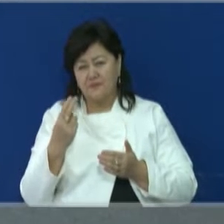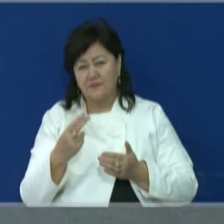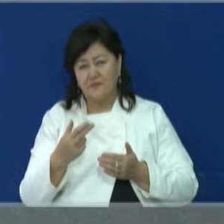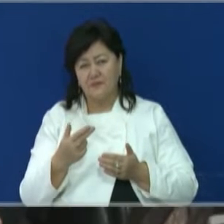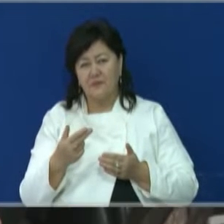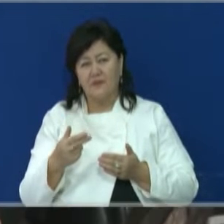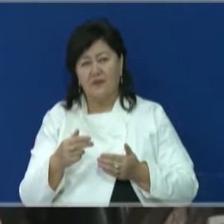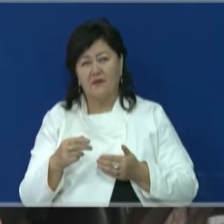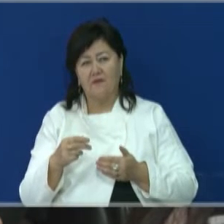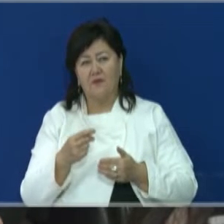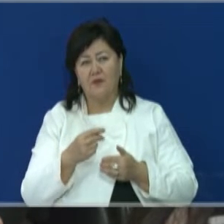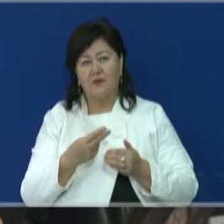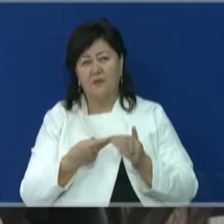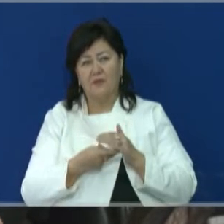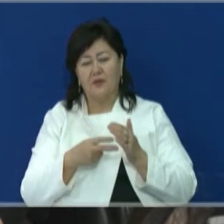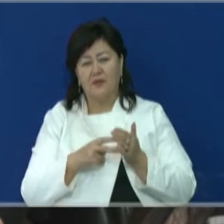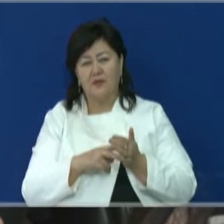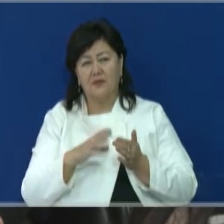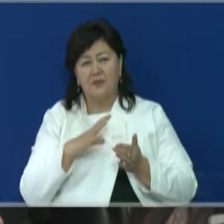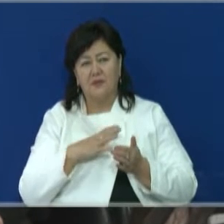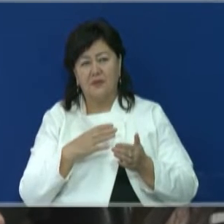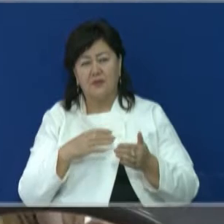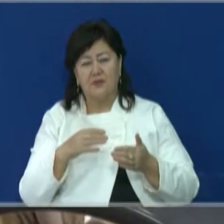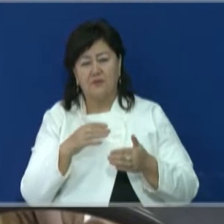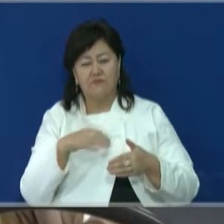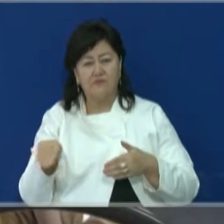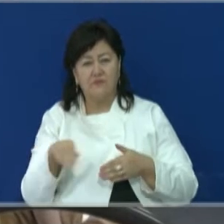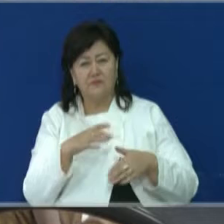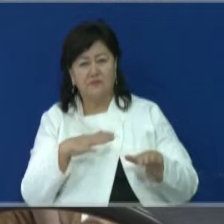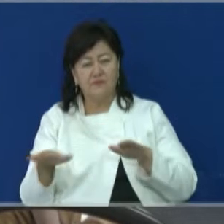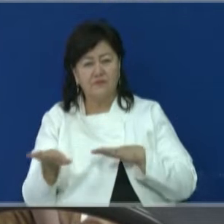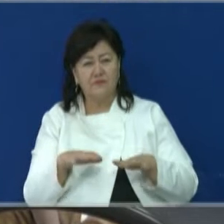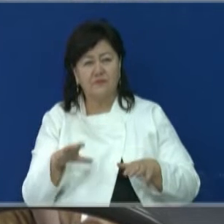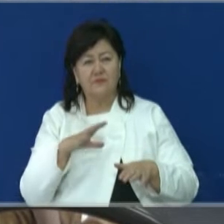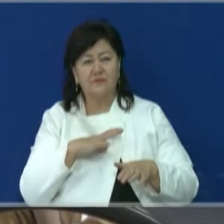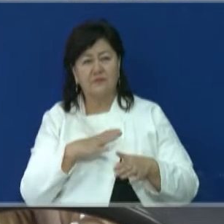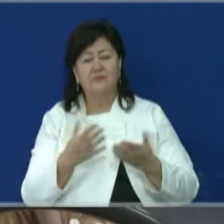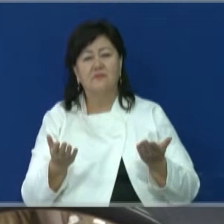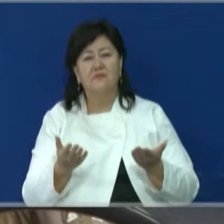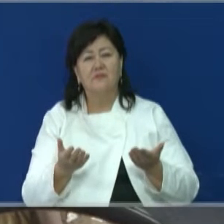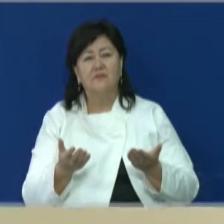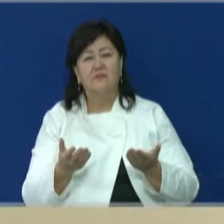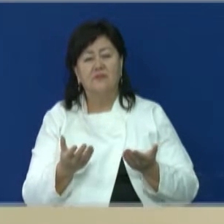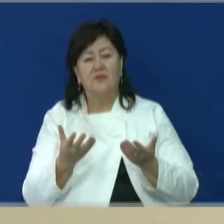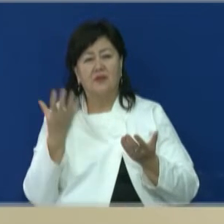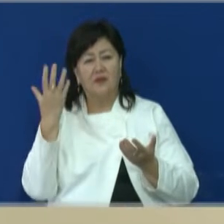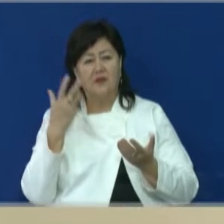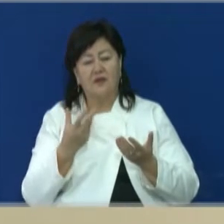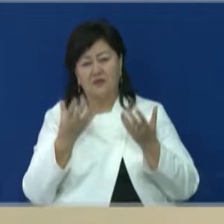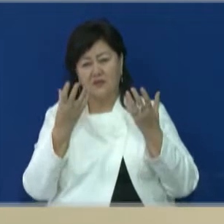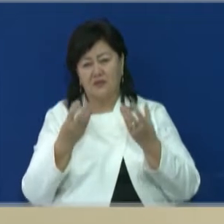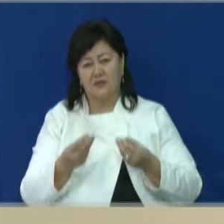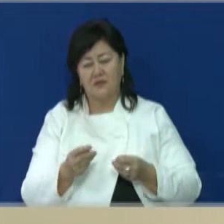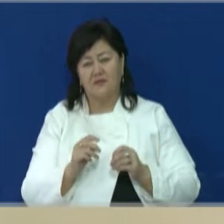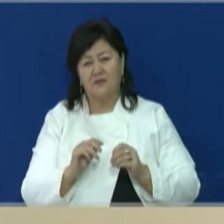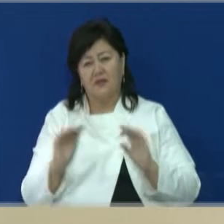әлеуметтік мәртебесіне байланысты кепілдендірілген мемлекеттік қолдаудың қандай да бір түрін алу құқықтары туралы ақпараттандыратын күнделікті электрондық